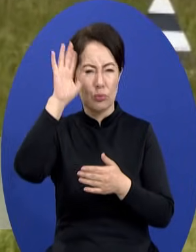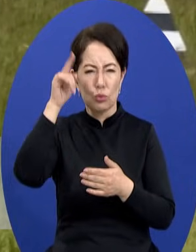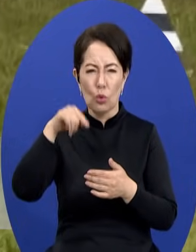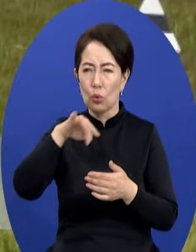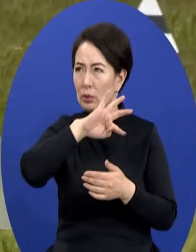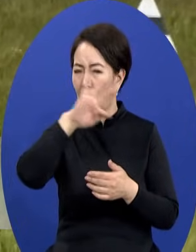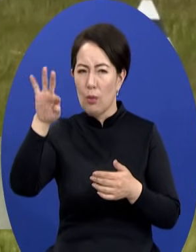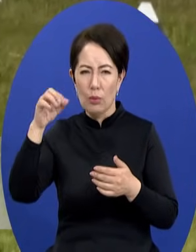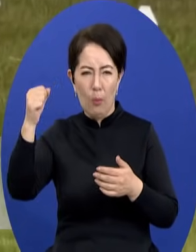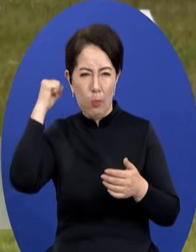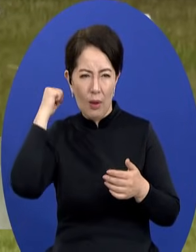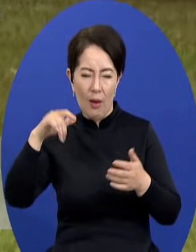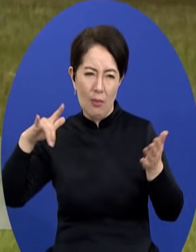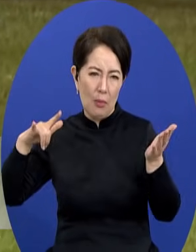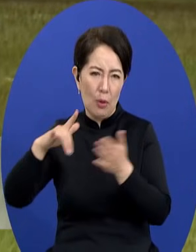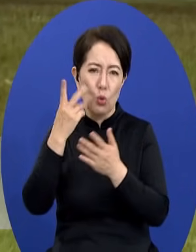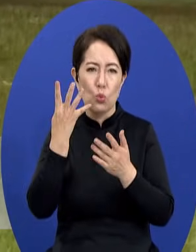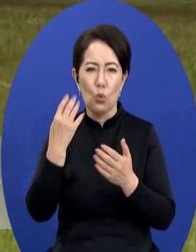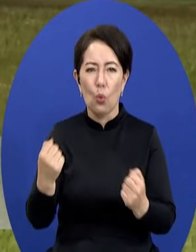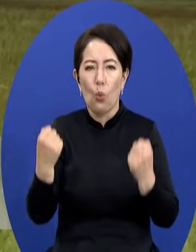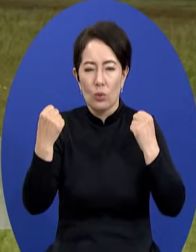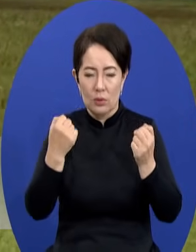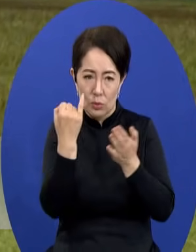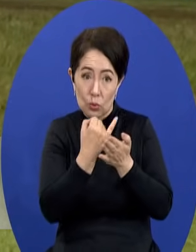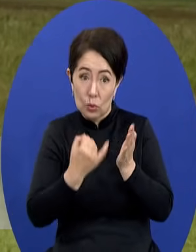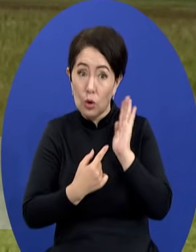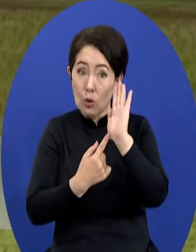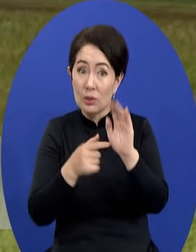замыг туулахыг бэлгшээж дөрвөн хүчтэн болгосон юм байна.